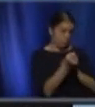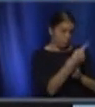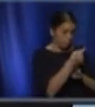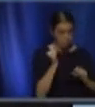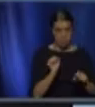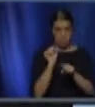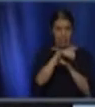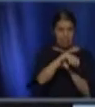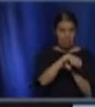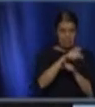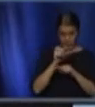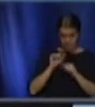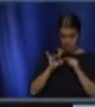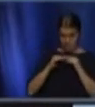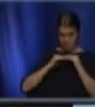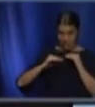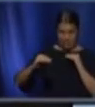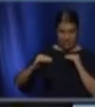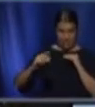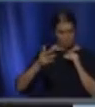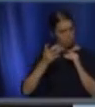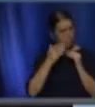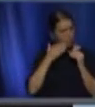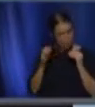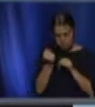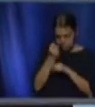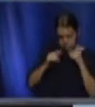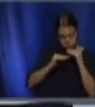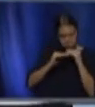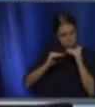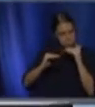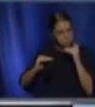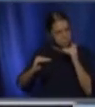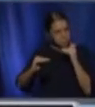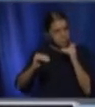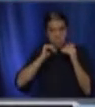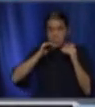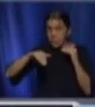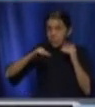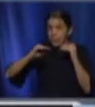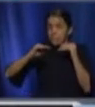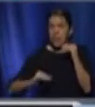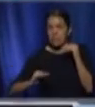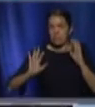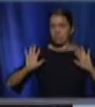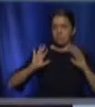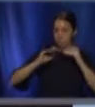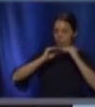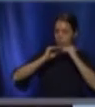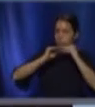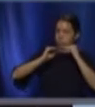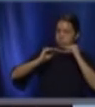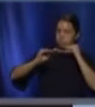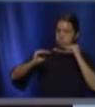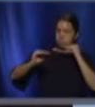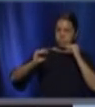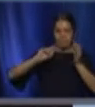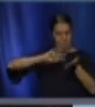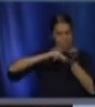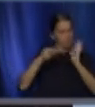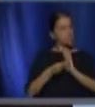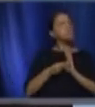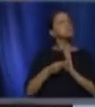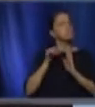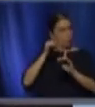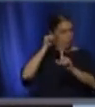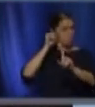pas réussi à baisser. Donc, on n'a pas vraiment atteint tout l'objectif qu'on s'était fixé. Mais quand je vois